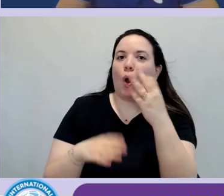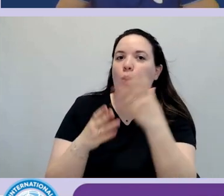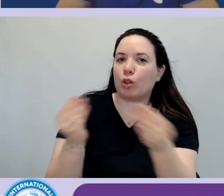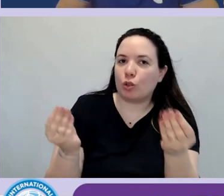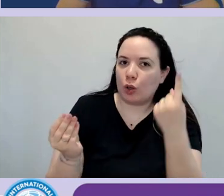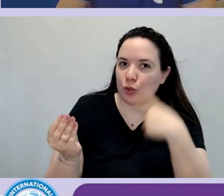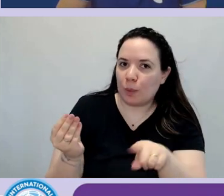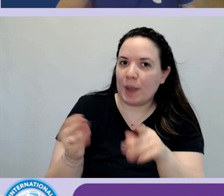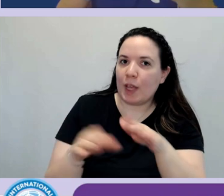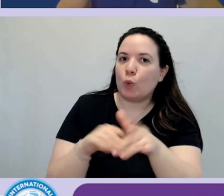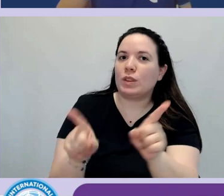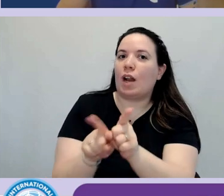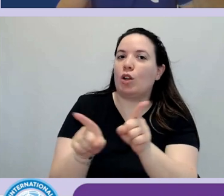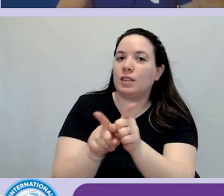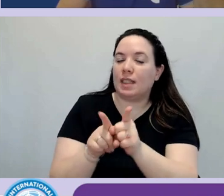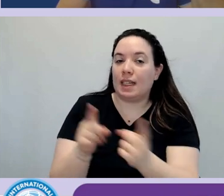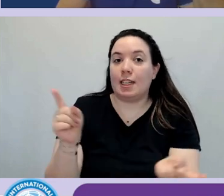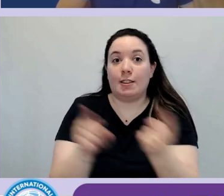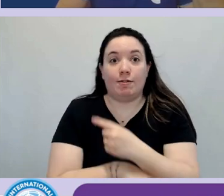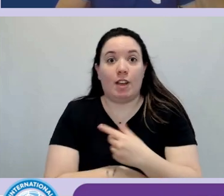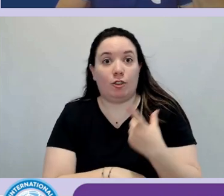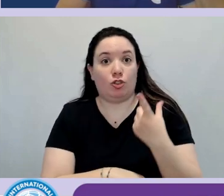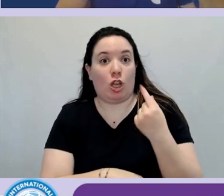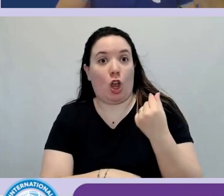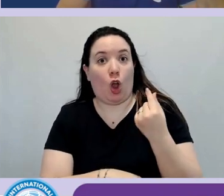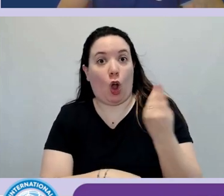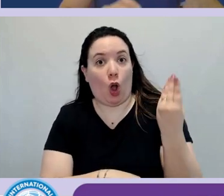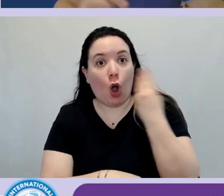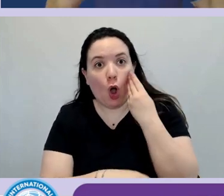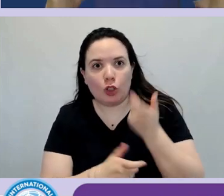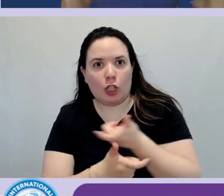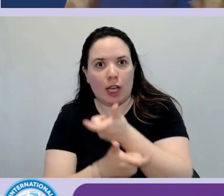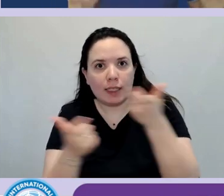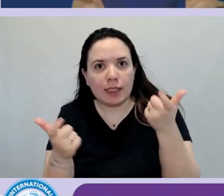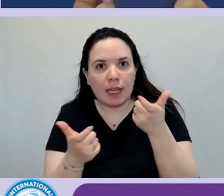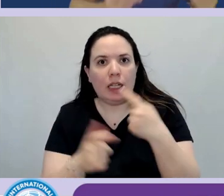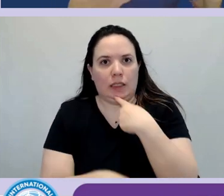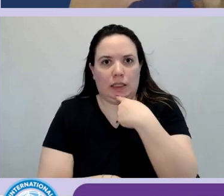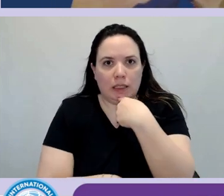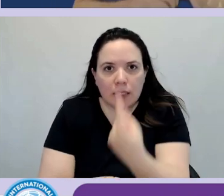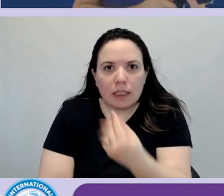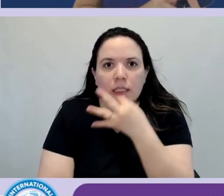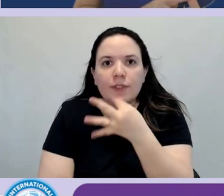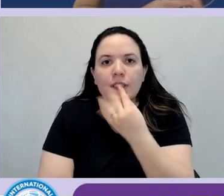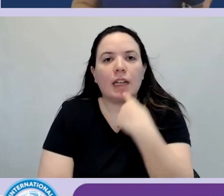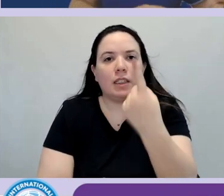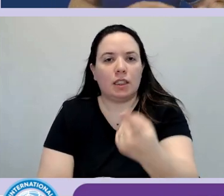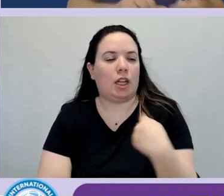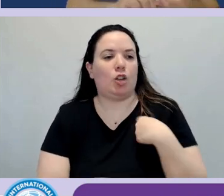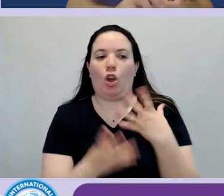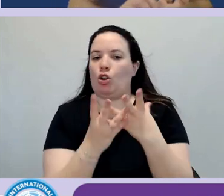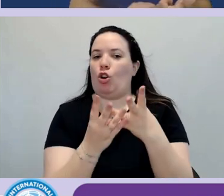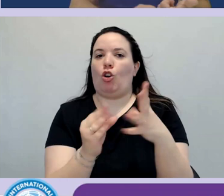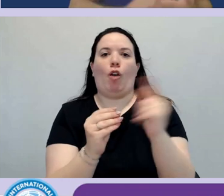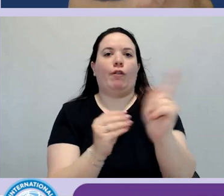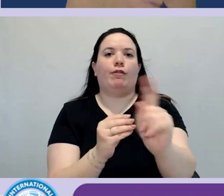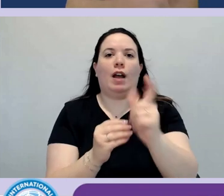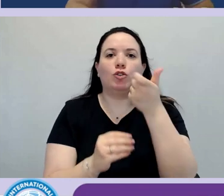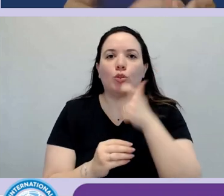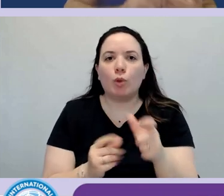fruirlo mentre l'on proporzionato invece è proprio dire No io non lo faccio perché mi costa troppo